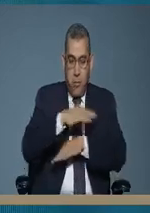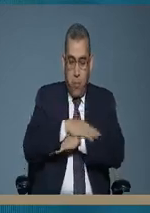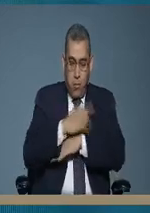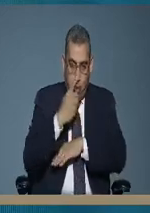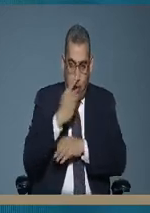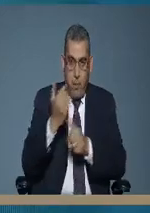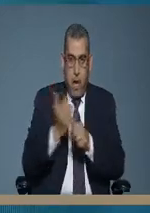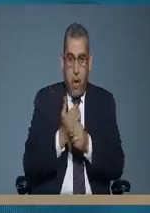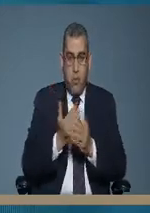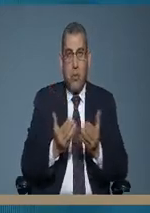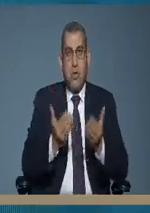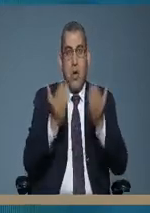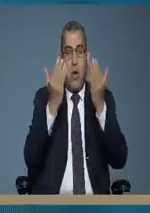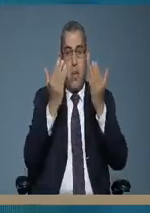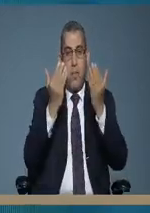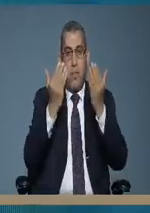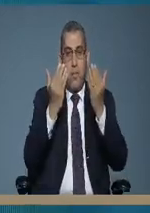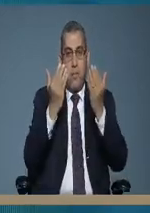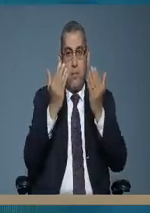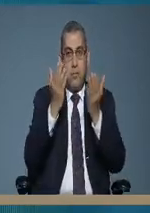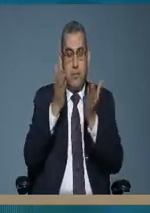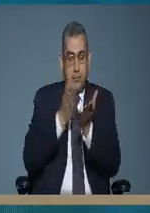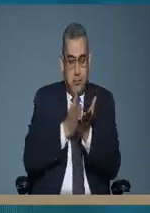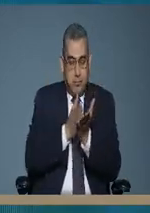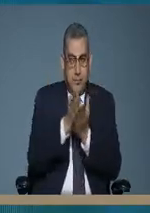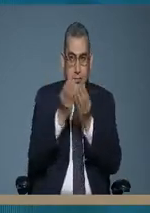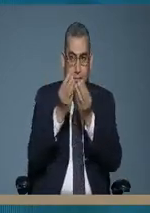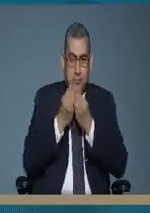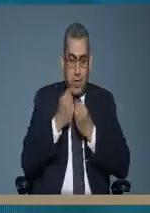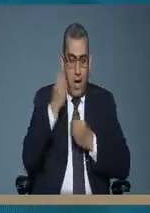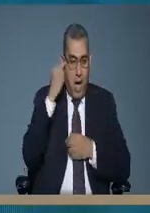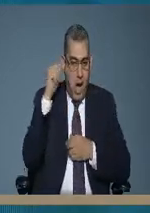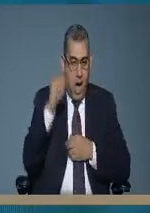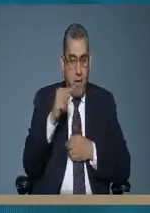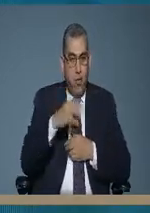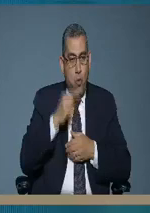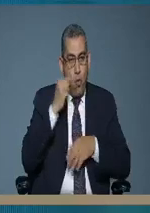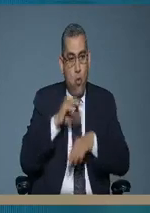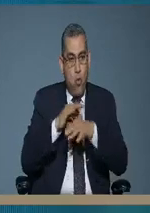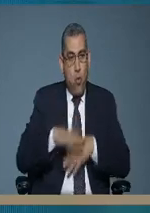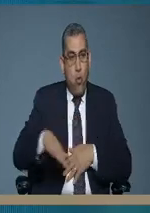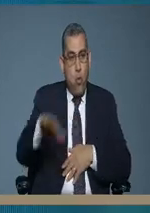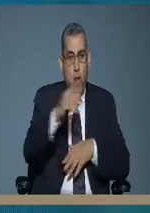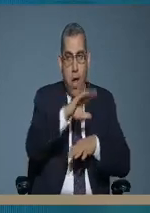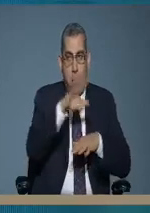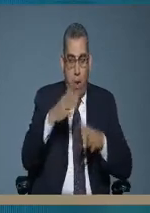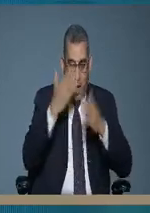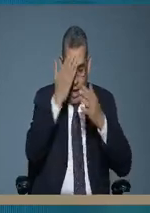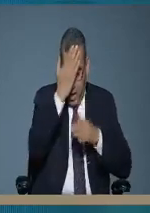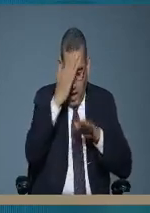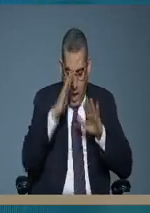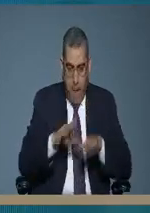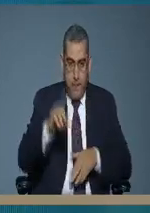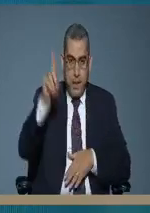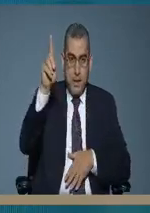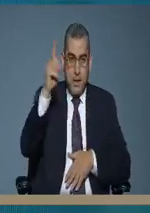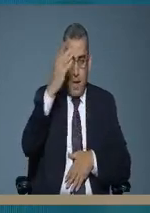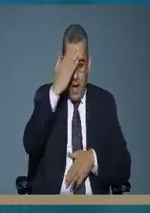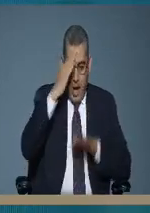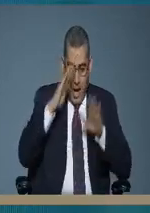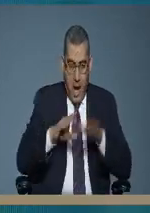يا رب اجعلنا نعرف اننا كلنا كلنا لك عبيد واذا كنا